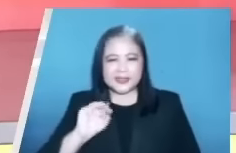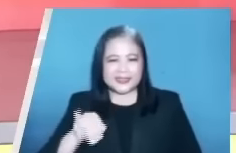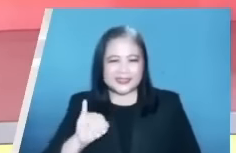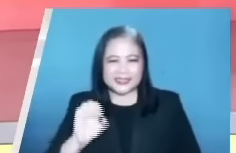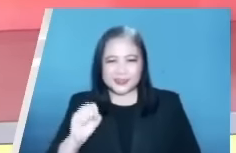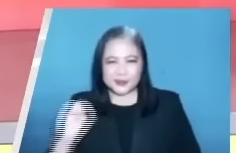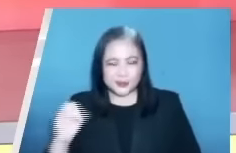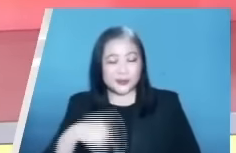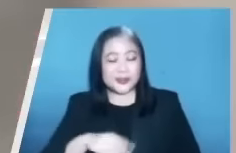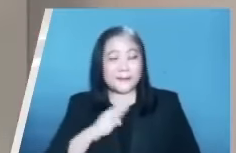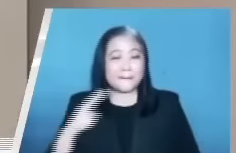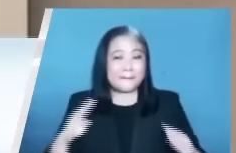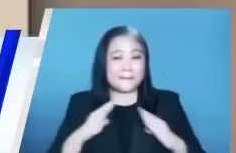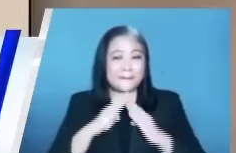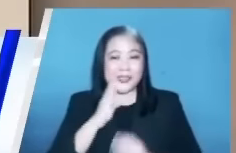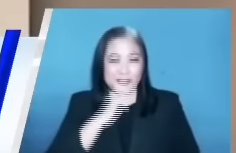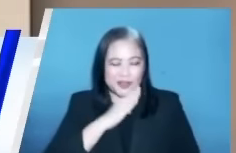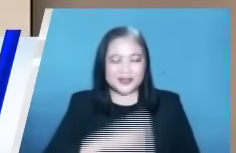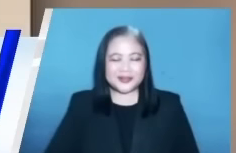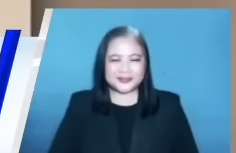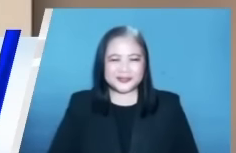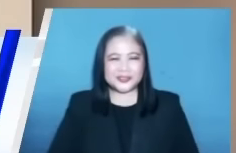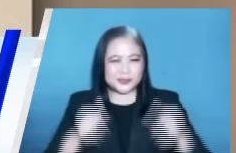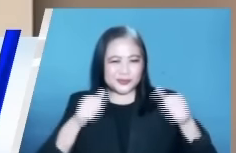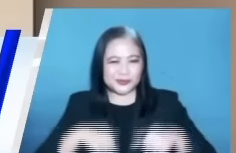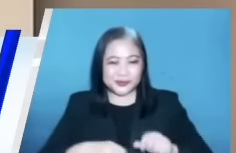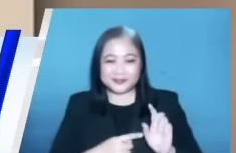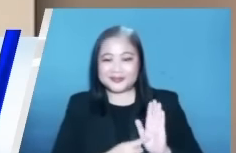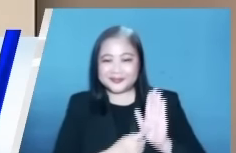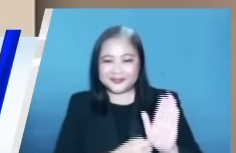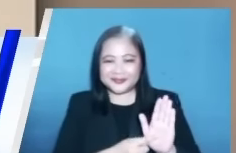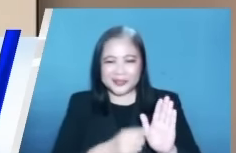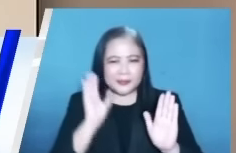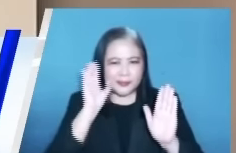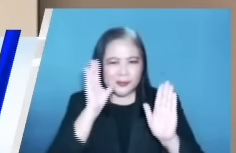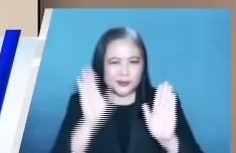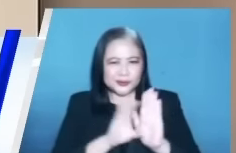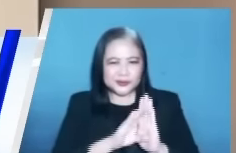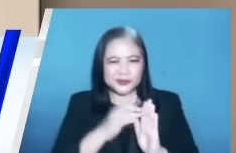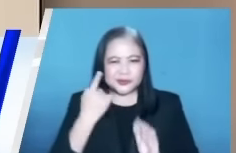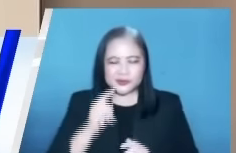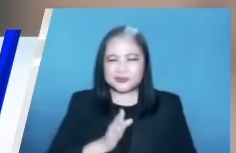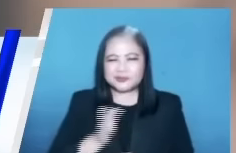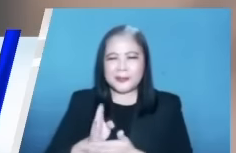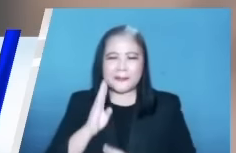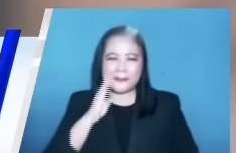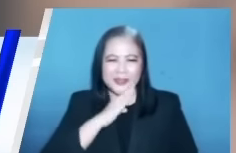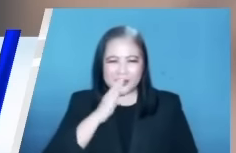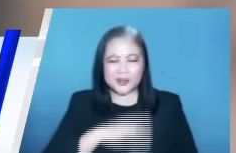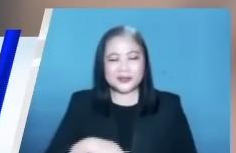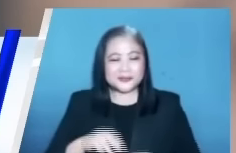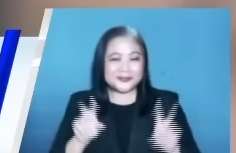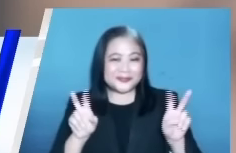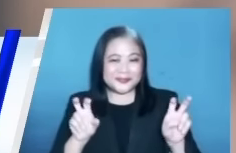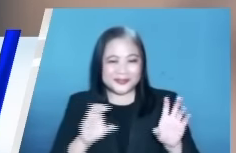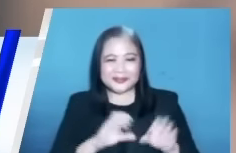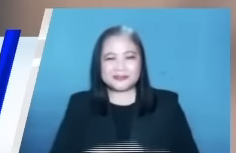kanyang post sa Instagram shinare ni Kim jisu ang ilang photos sa pagpunta niya sa Bicol caption pa niya unforget